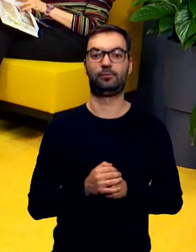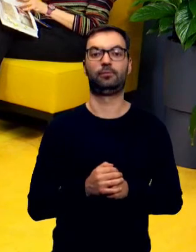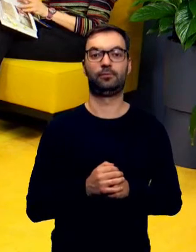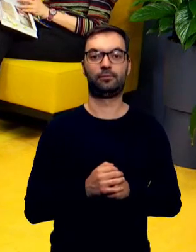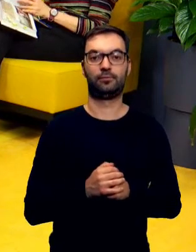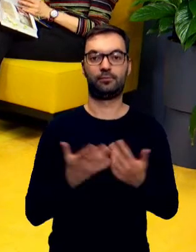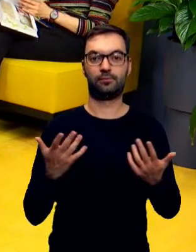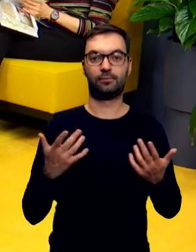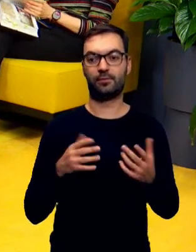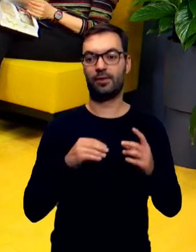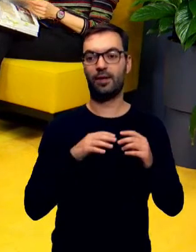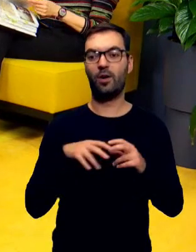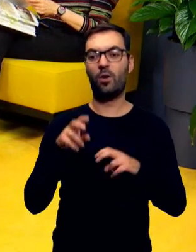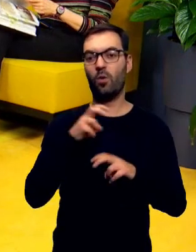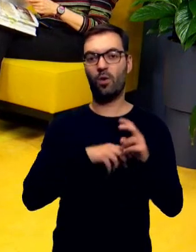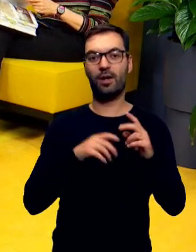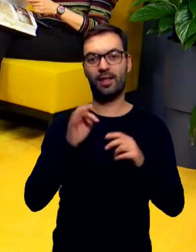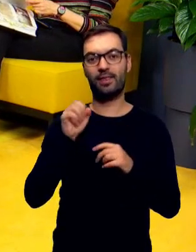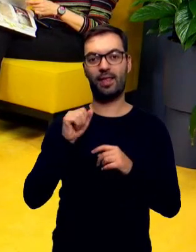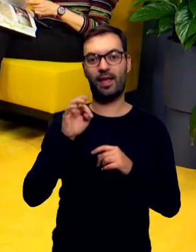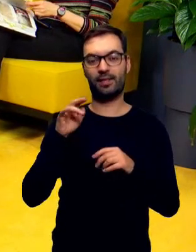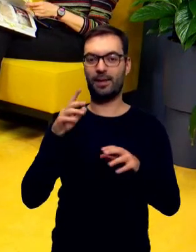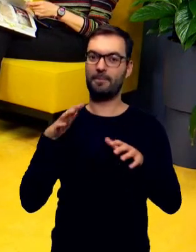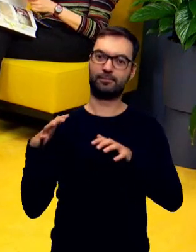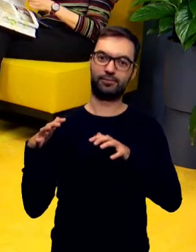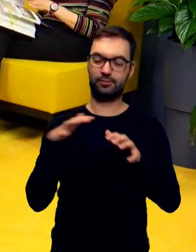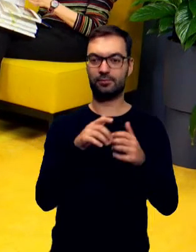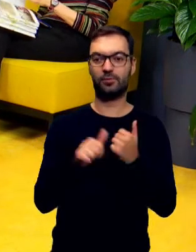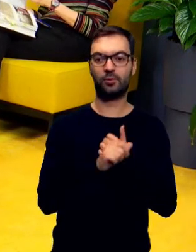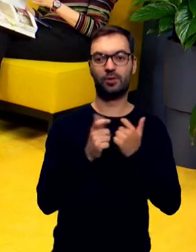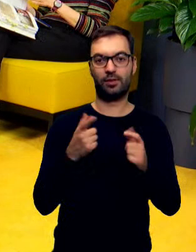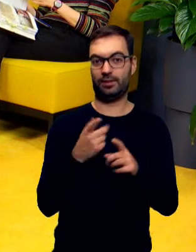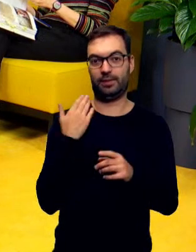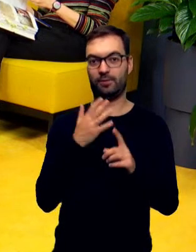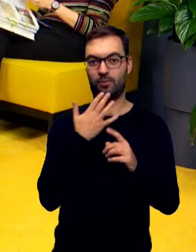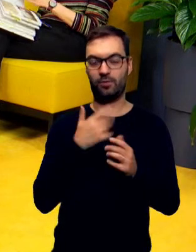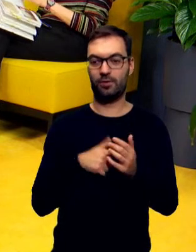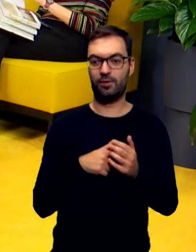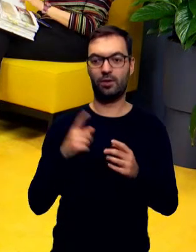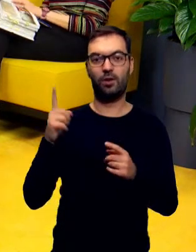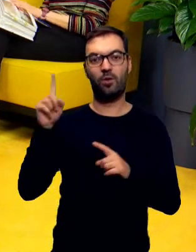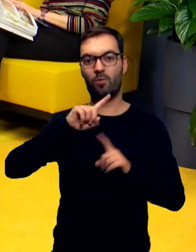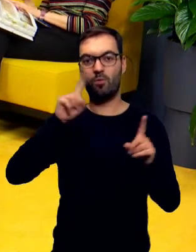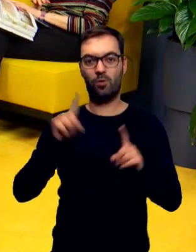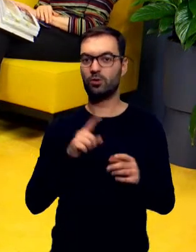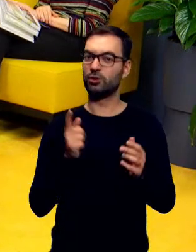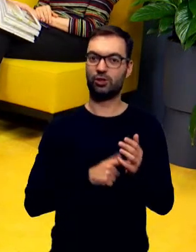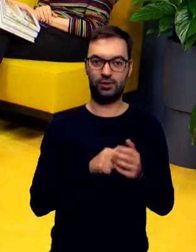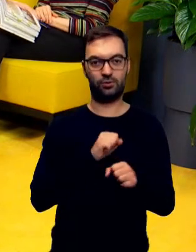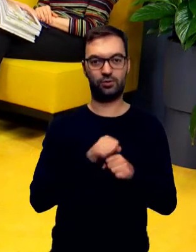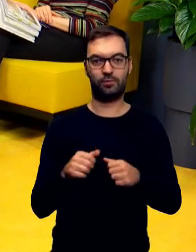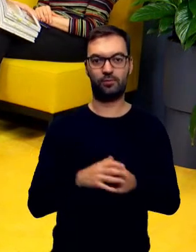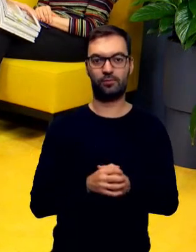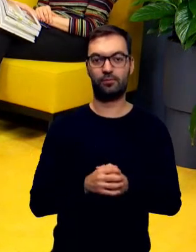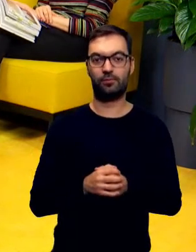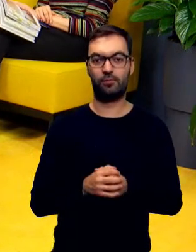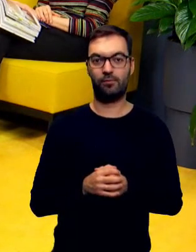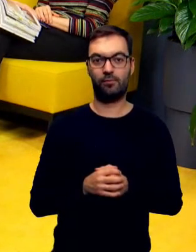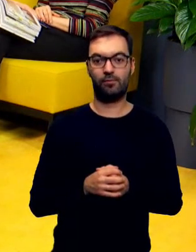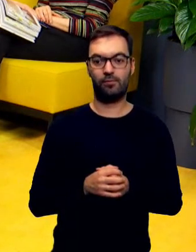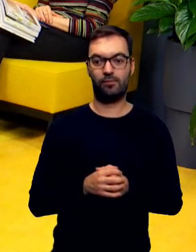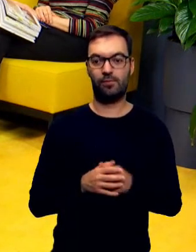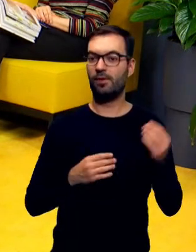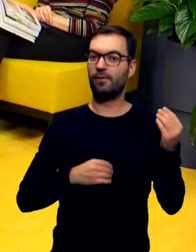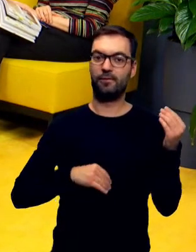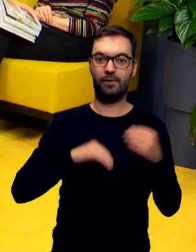no, masowość ruchu w Tatrach powoduje, no, że przecież, tak jak przed chwilką mówiłem, te burze są często. W